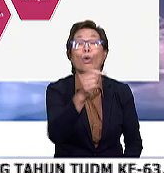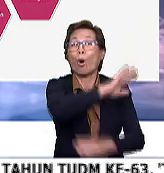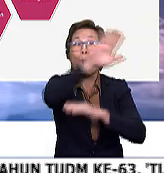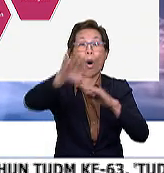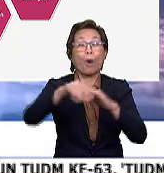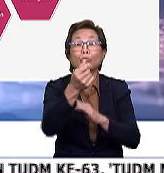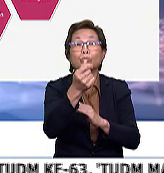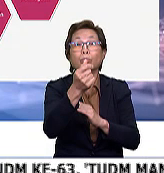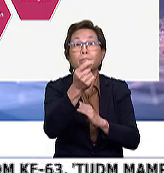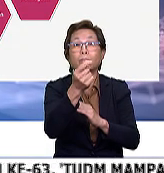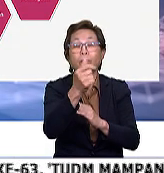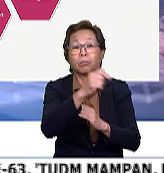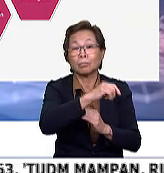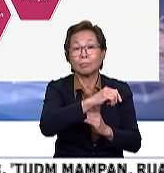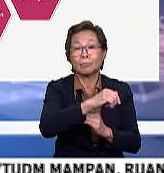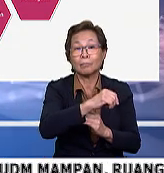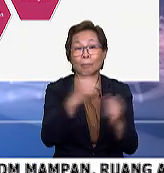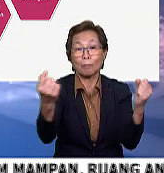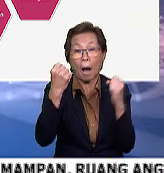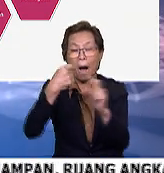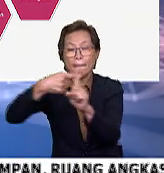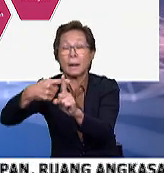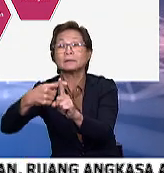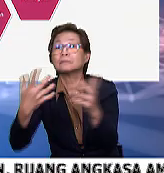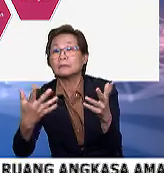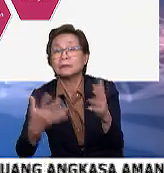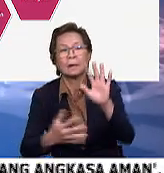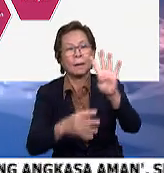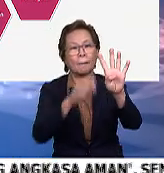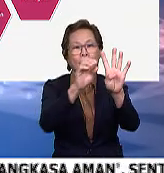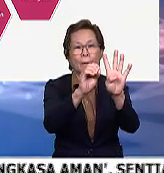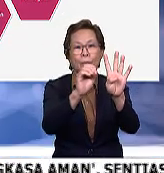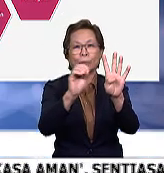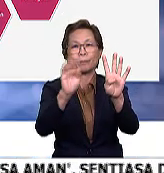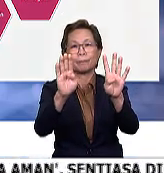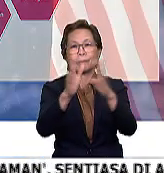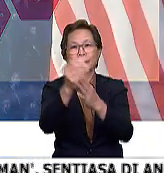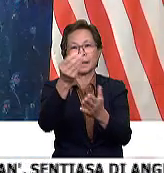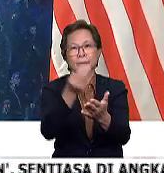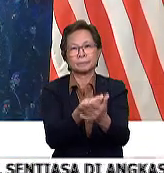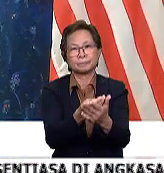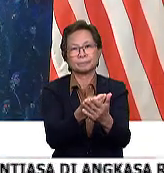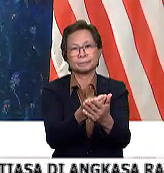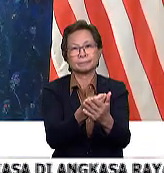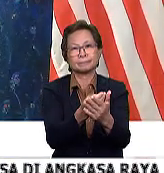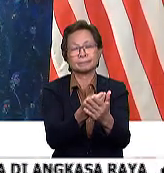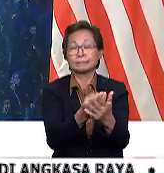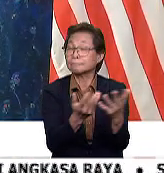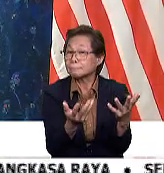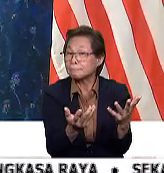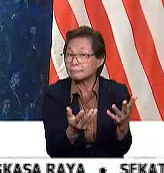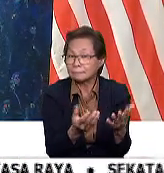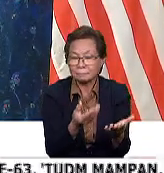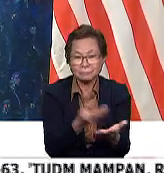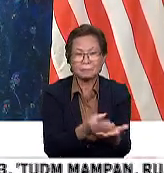keseluruhan program pemerkosa plus ini adalah berjumlah 40 benden Ringin Hai dimana